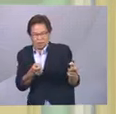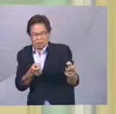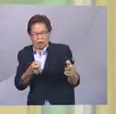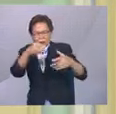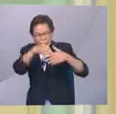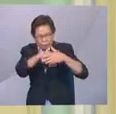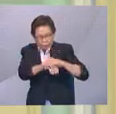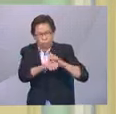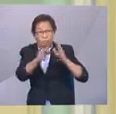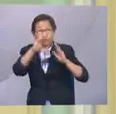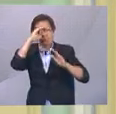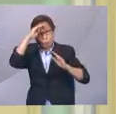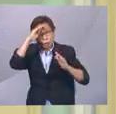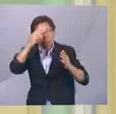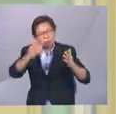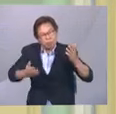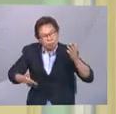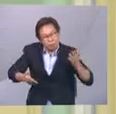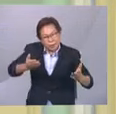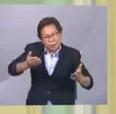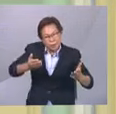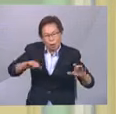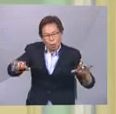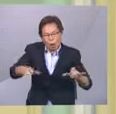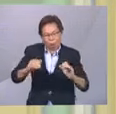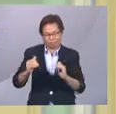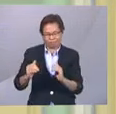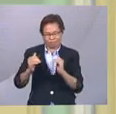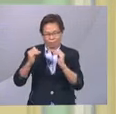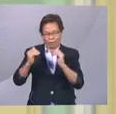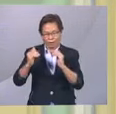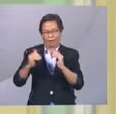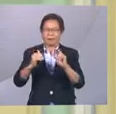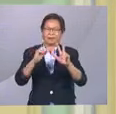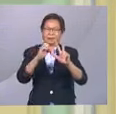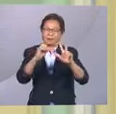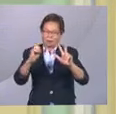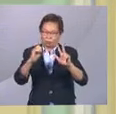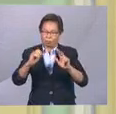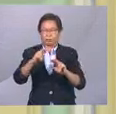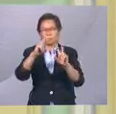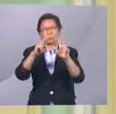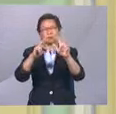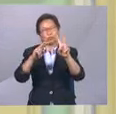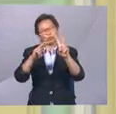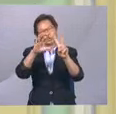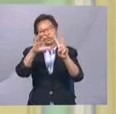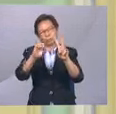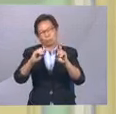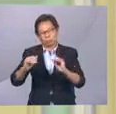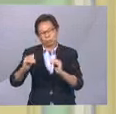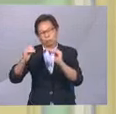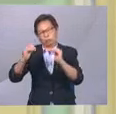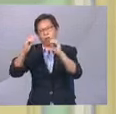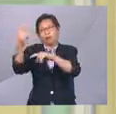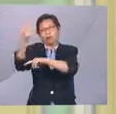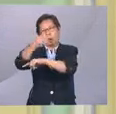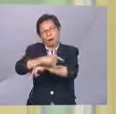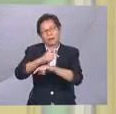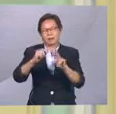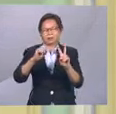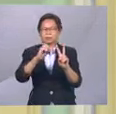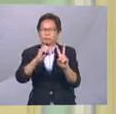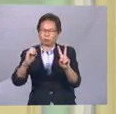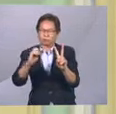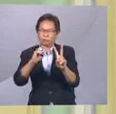segi kemasukan tuh mungkin kita buat cewek berperingkat Bukit 320 70/300 satu kali supaya